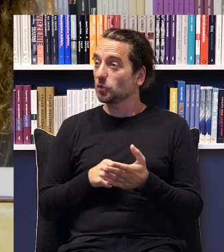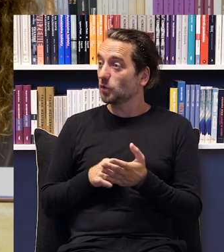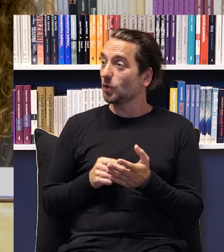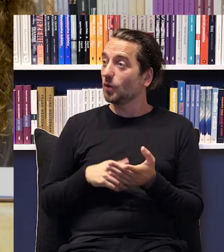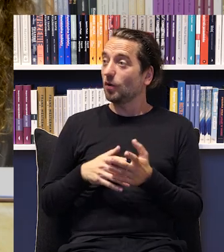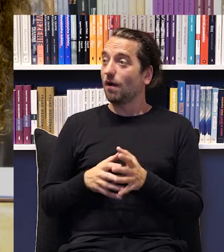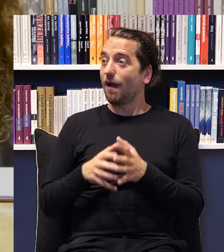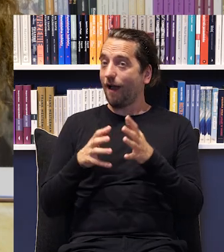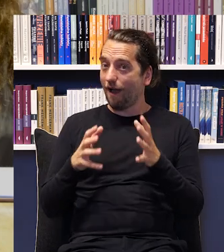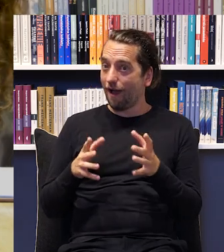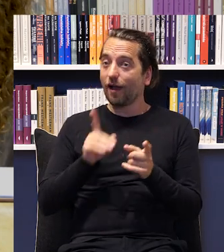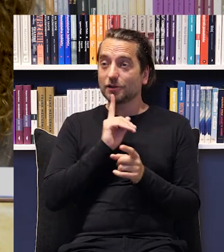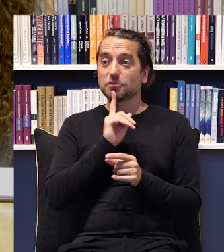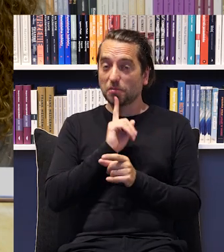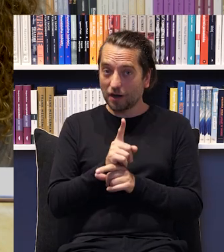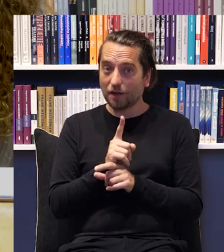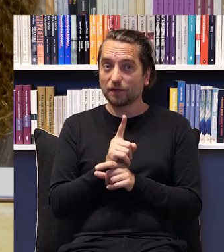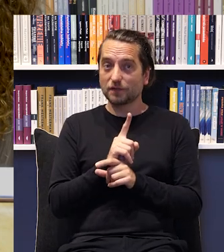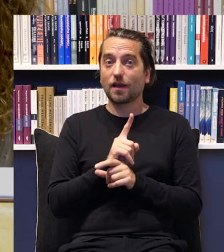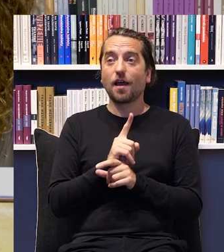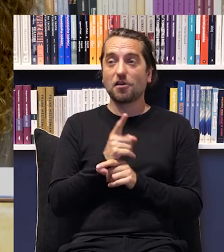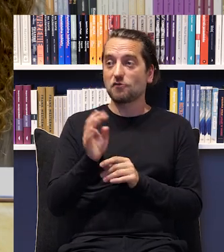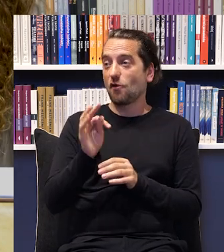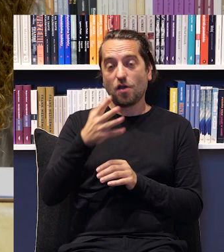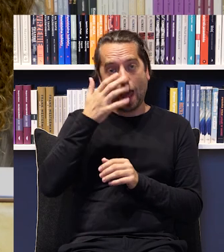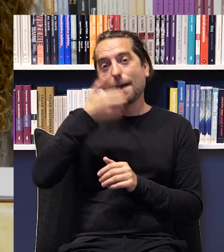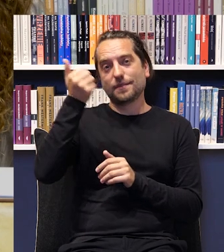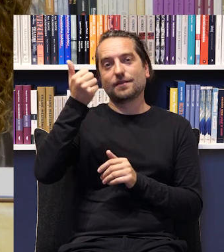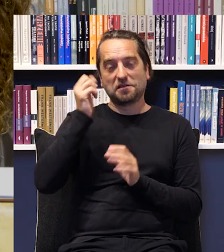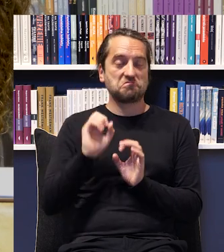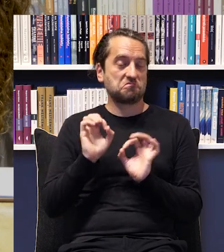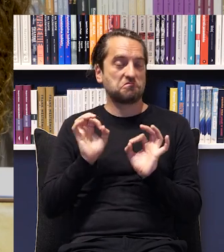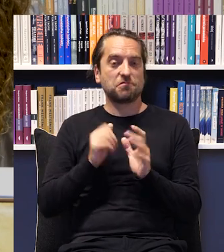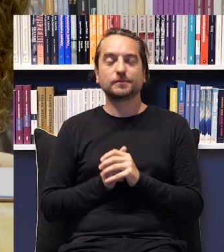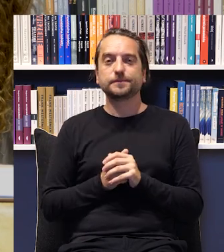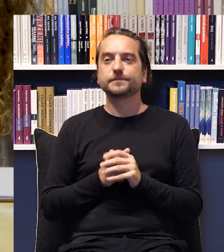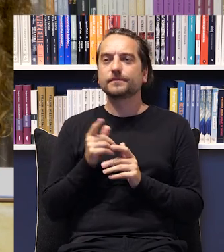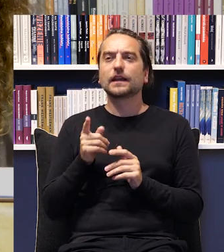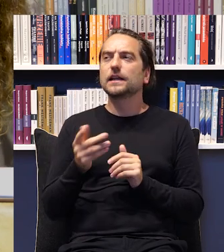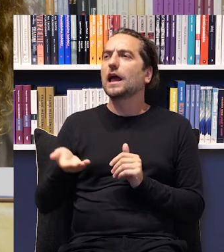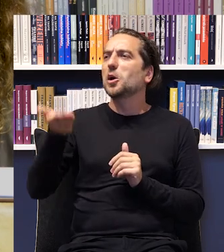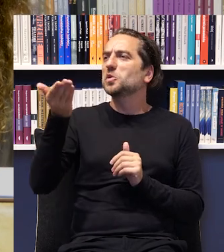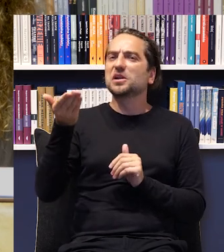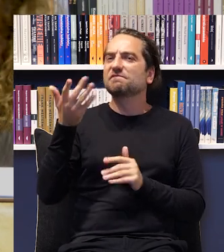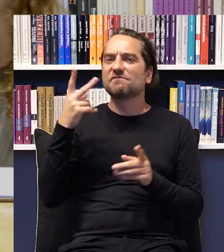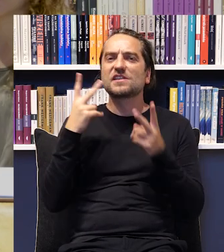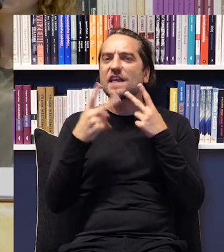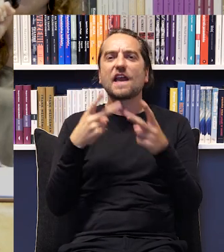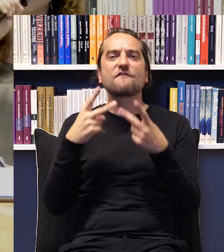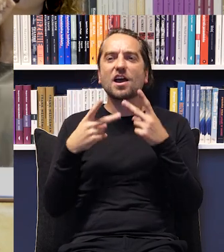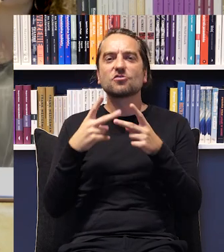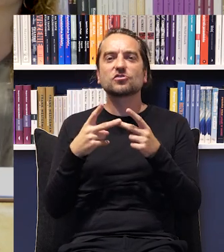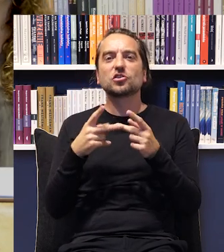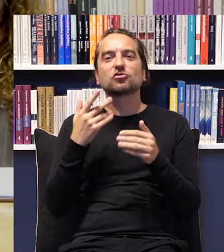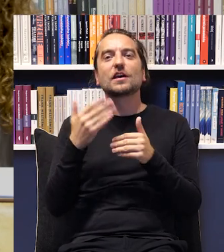duża, jednocześnie słuszna ambicja, ale skoro powiedziałaś, że autorytety tak niekoniecznie, to na